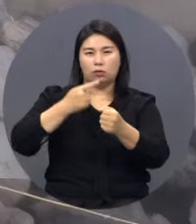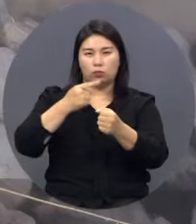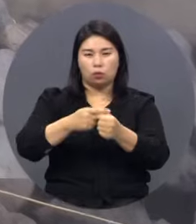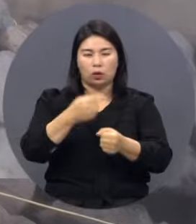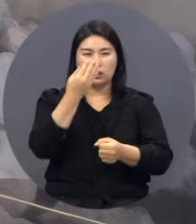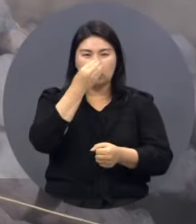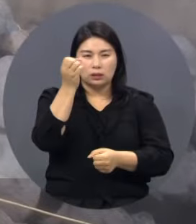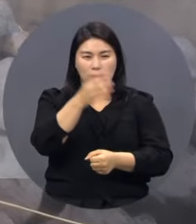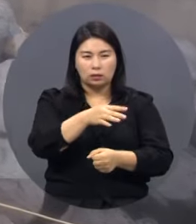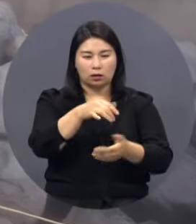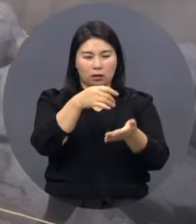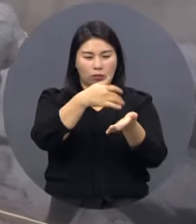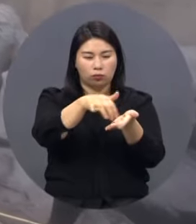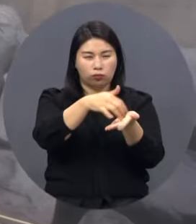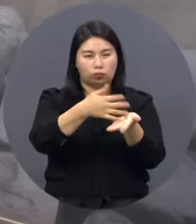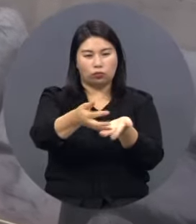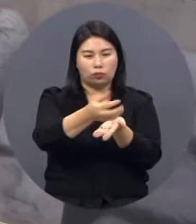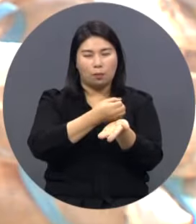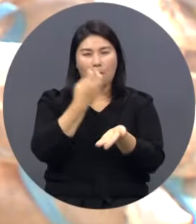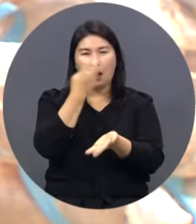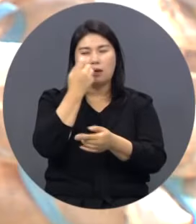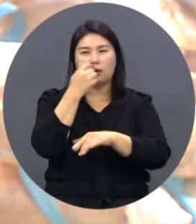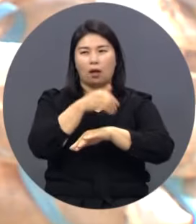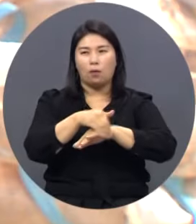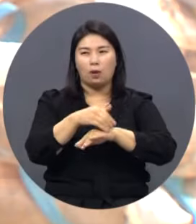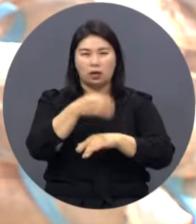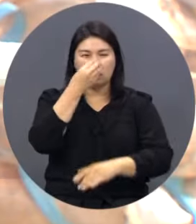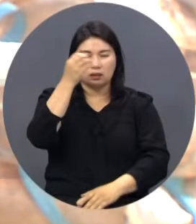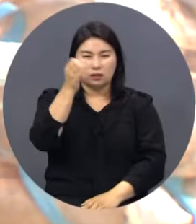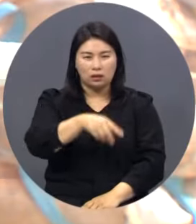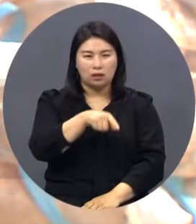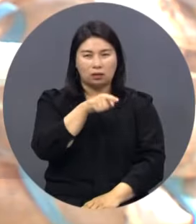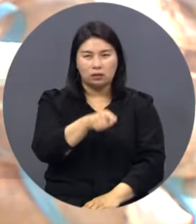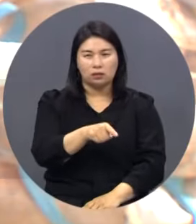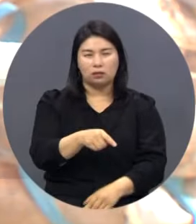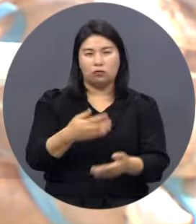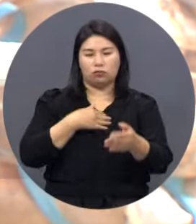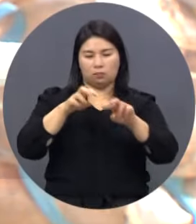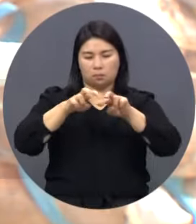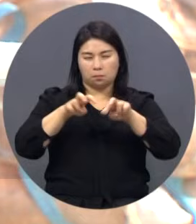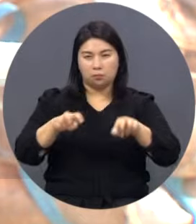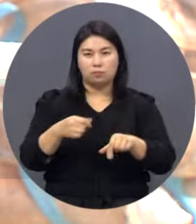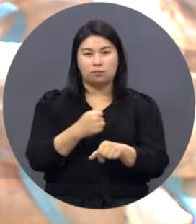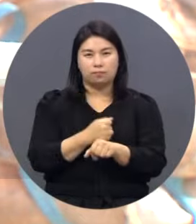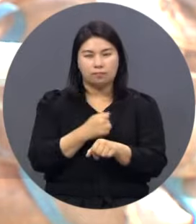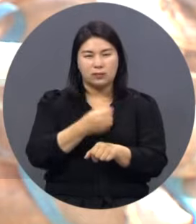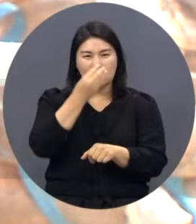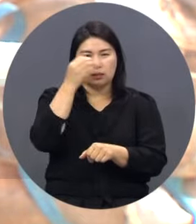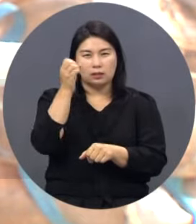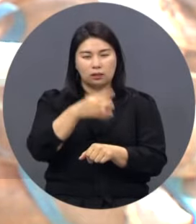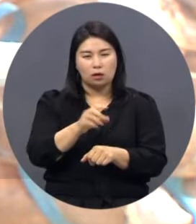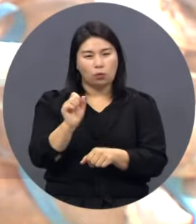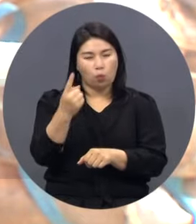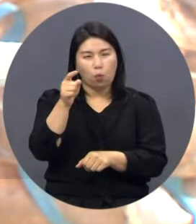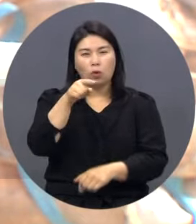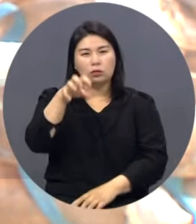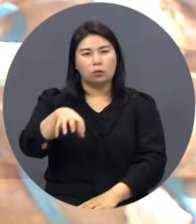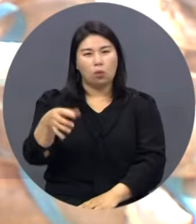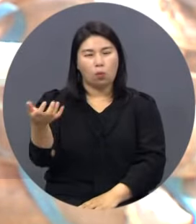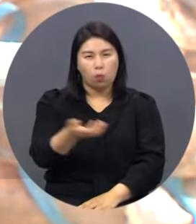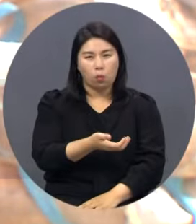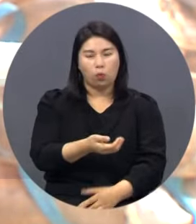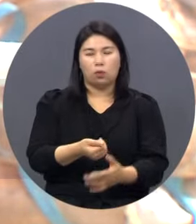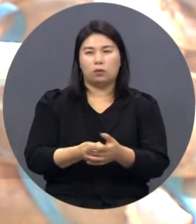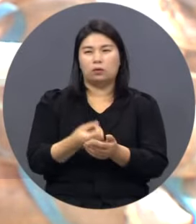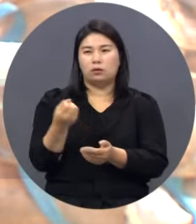경로와 양을 분석할 계획입니다. 쓰레기들을 저희가 분석을 해서 그 쓰레기의 기원이라든가